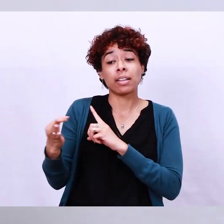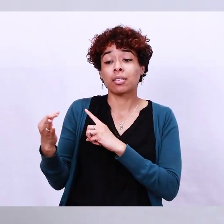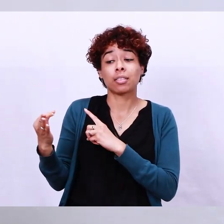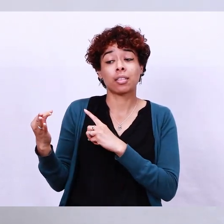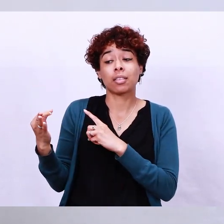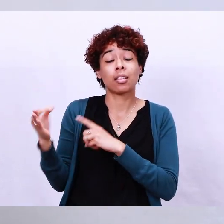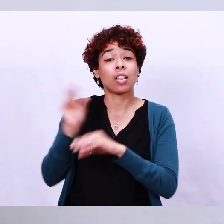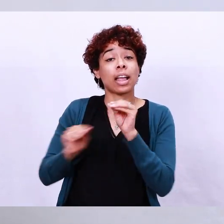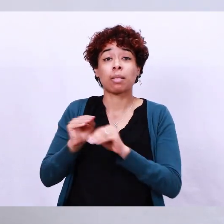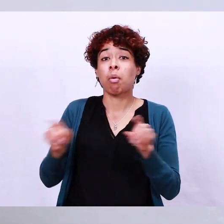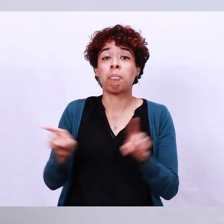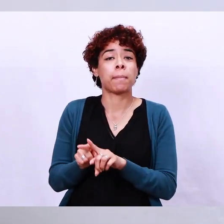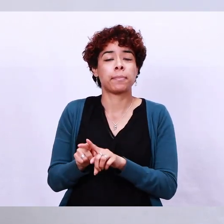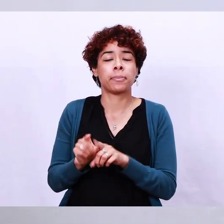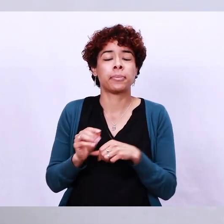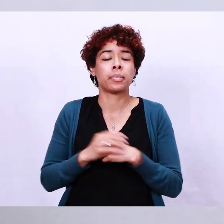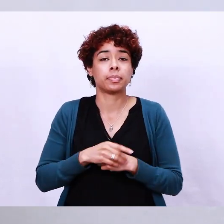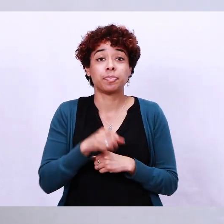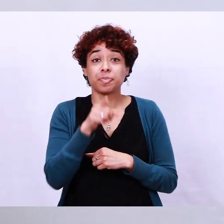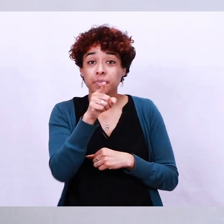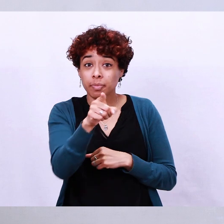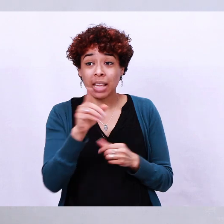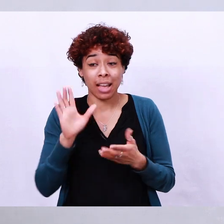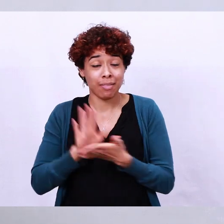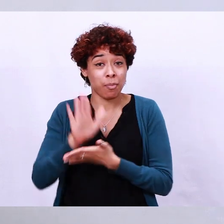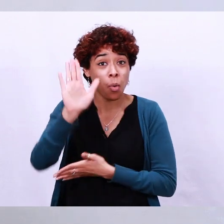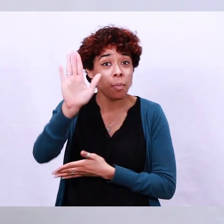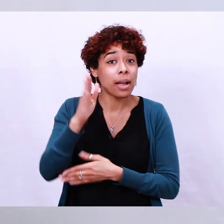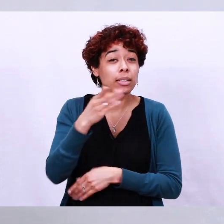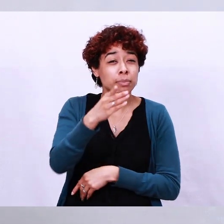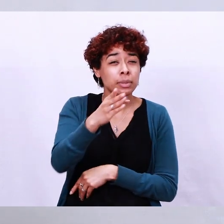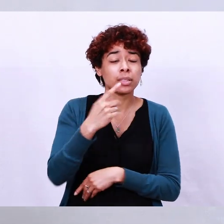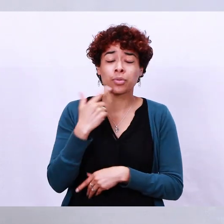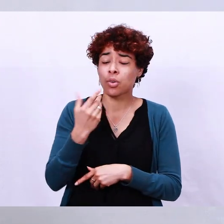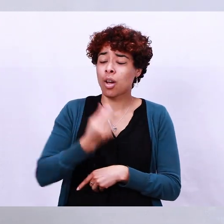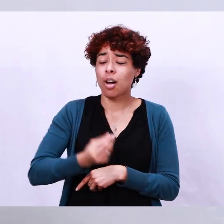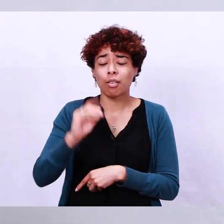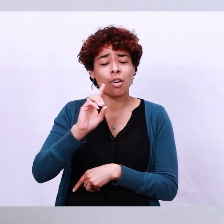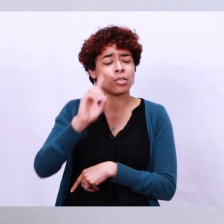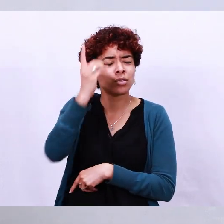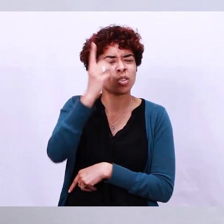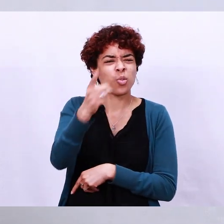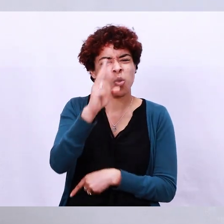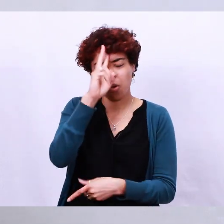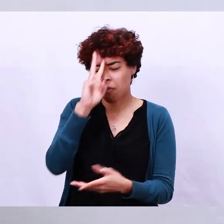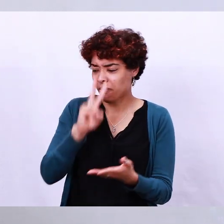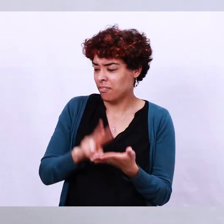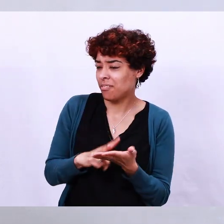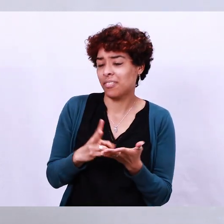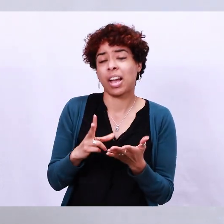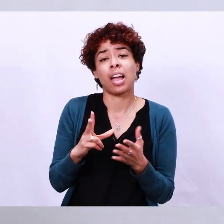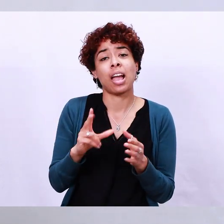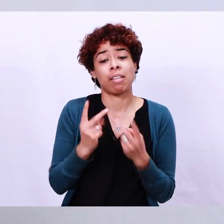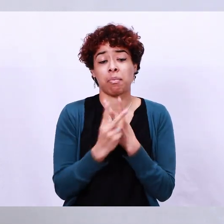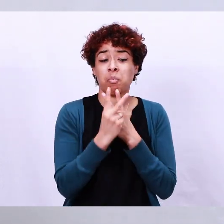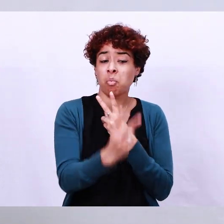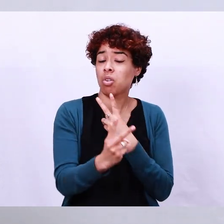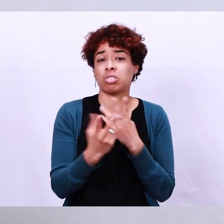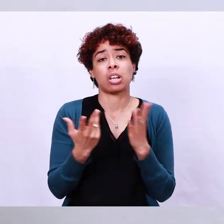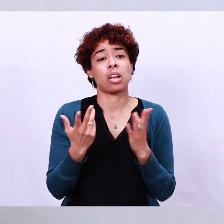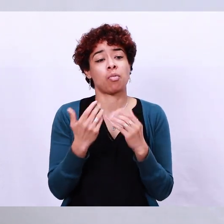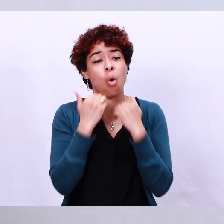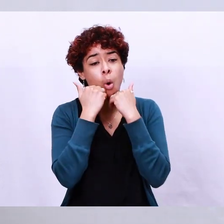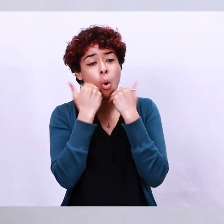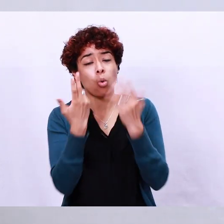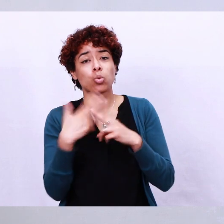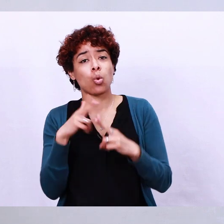train de nous faire une promesse, à dire, si vous vous comportez, eh bien, en enfant de Dieu, que vous êtes authentique, que vous êtes vrai avec votre prochain, que vous n'avez pas